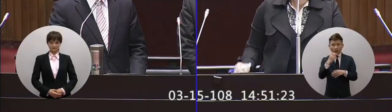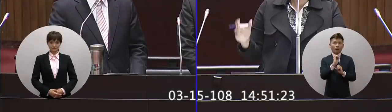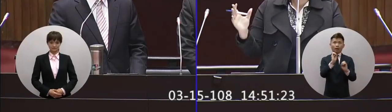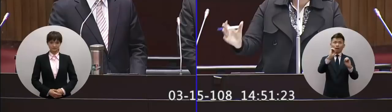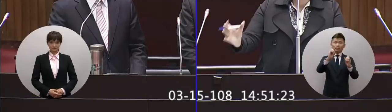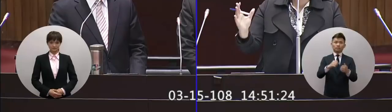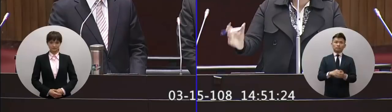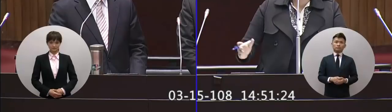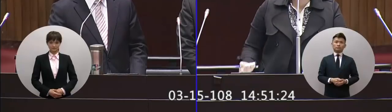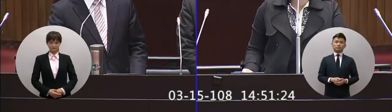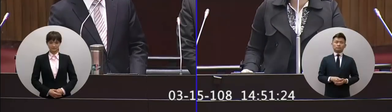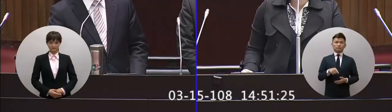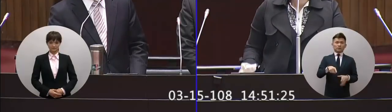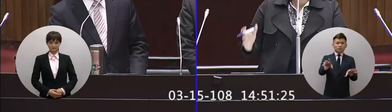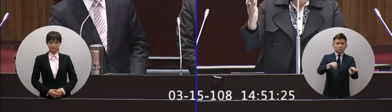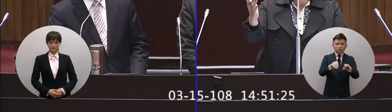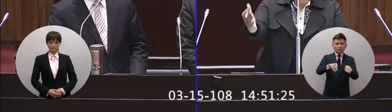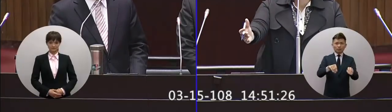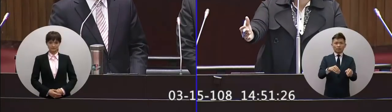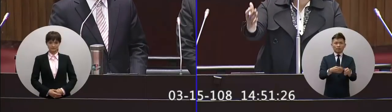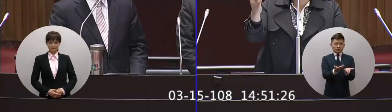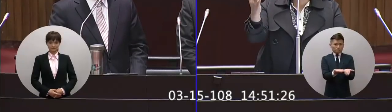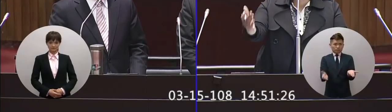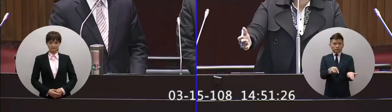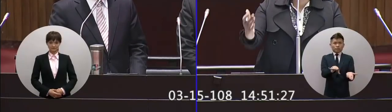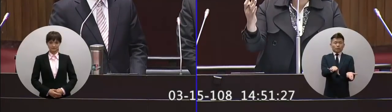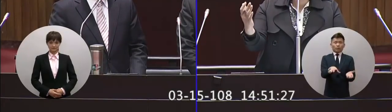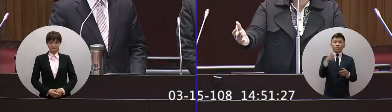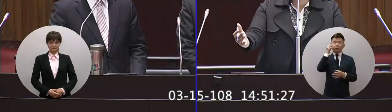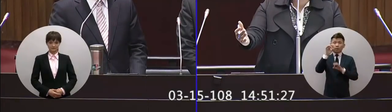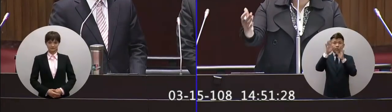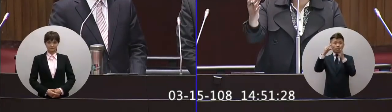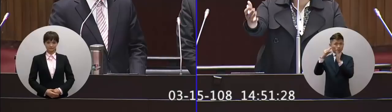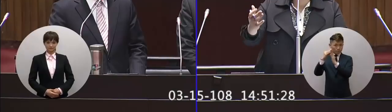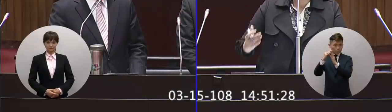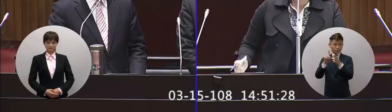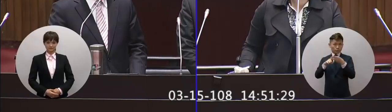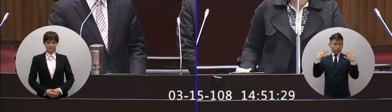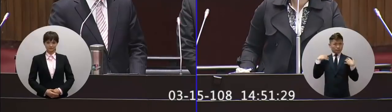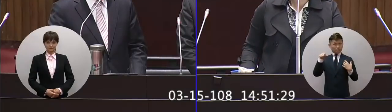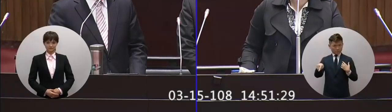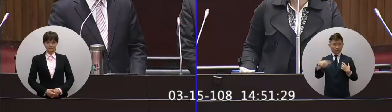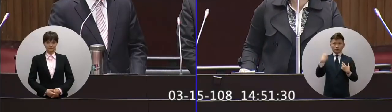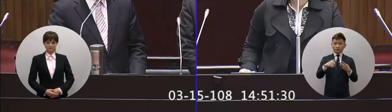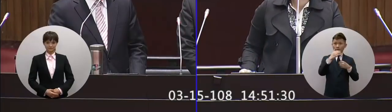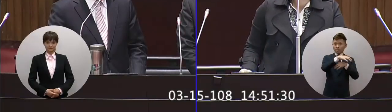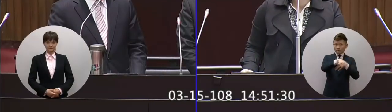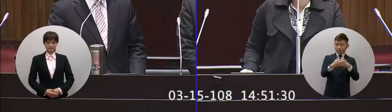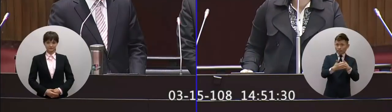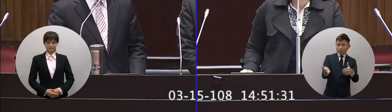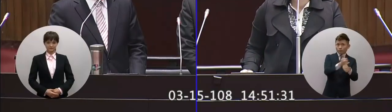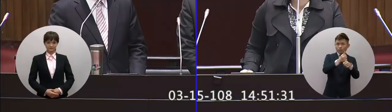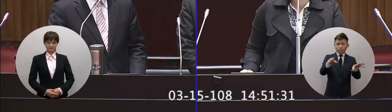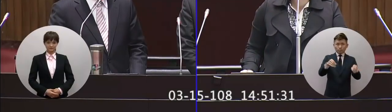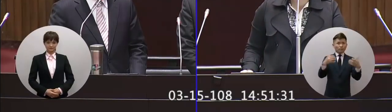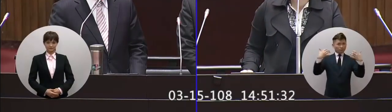得，都已经有这样的资料，不管是观光局主管机关或是环保署，都应